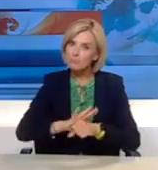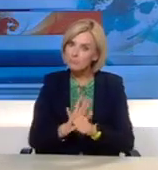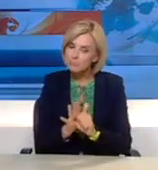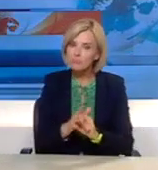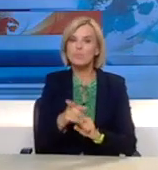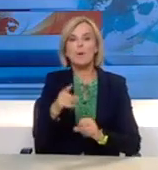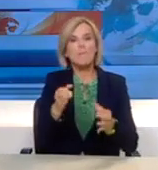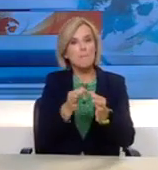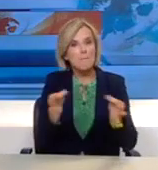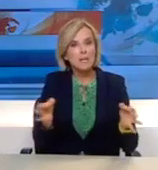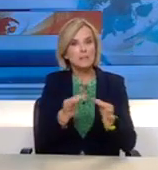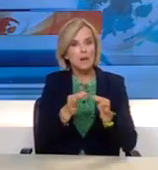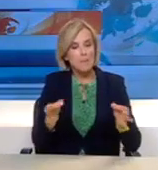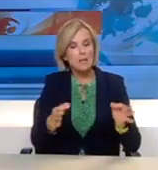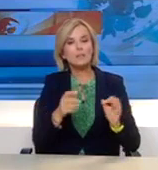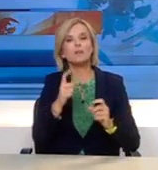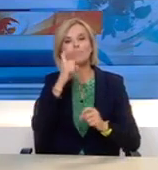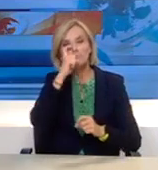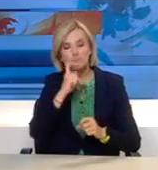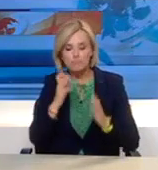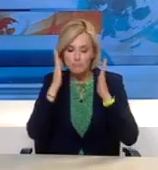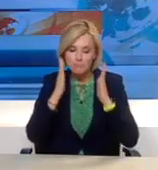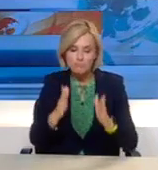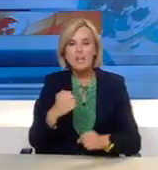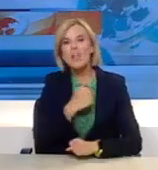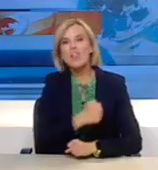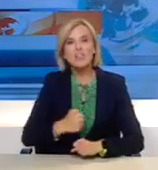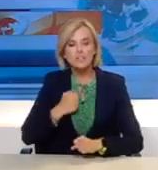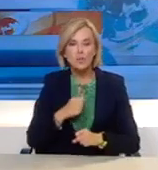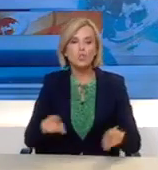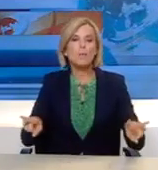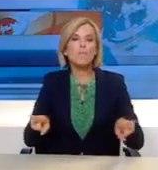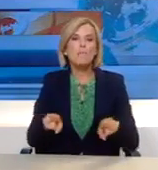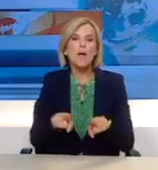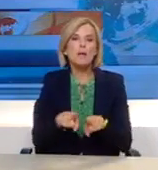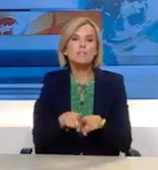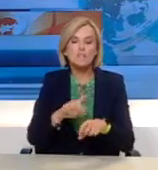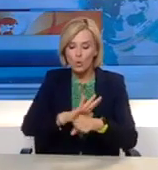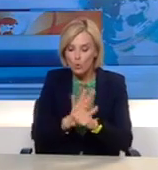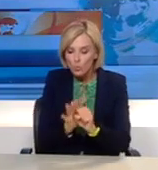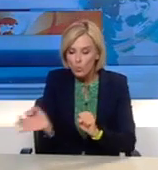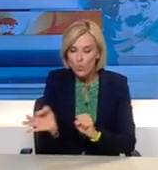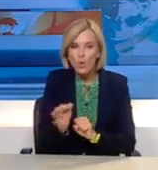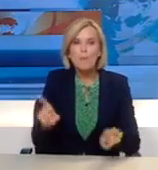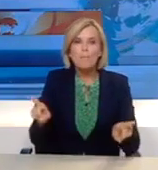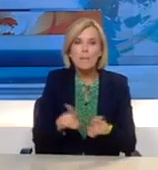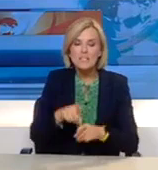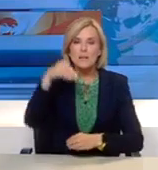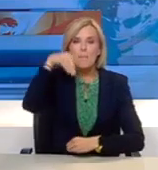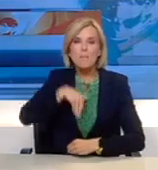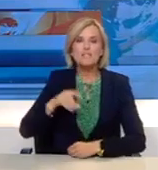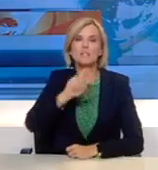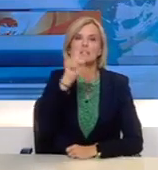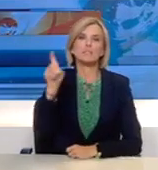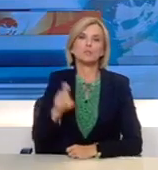τηρούνται. Έτσι πρέπει να συνεχίσουμε. Θα ζούμε με τον κορονοϊό για αρκετό καιρό, δεν ξέρουμε ακριβώς πόσο, και μέρα με τη μέρα προσαρμοζόμαστε στη